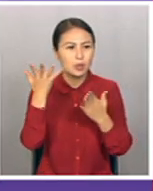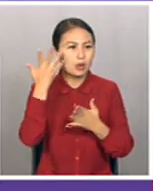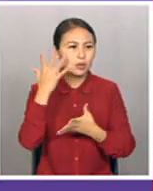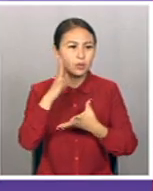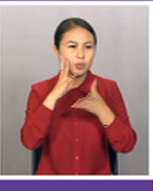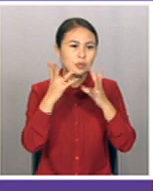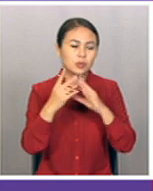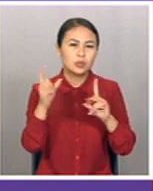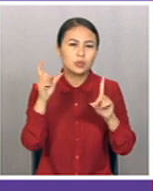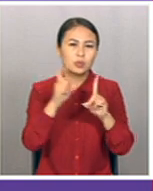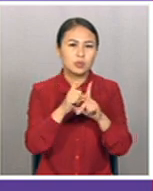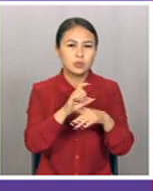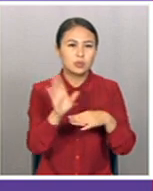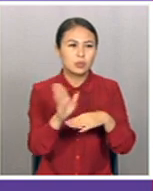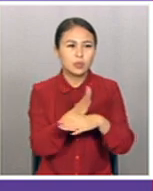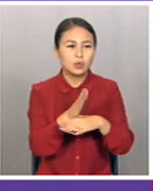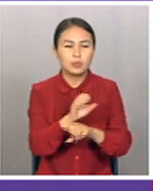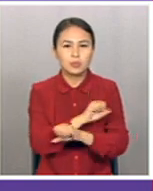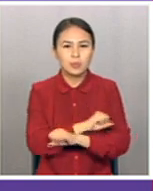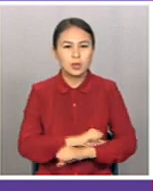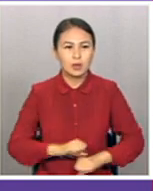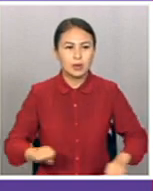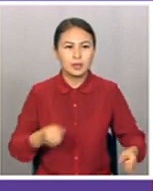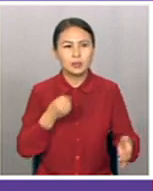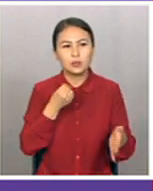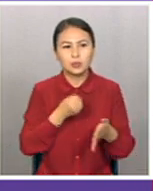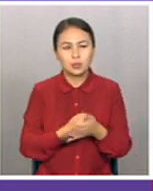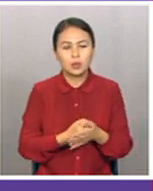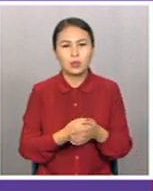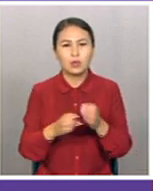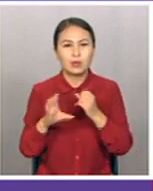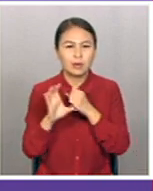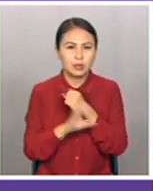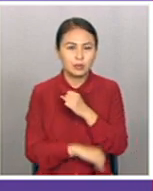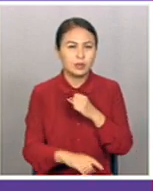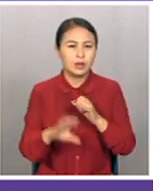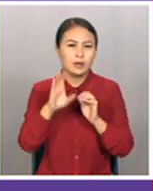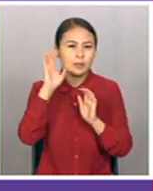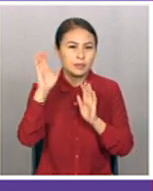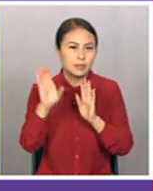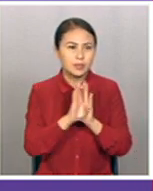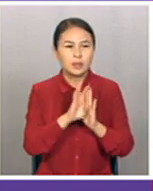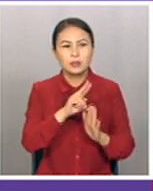Сұхбаттасыңның сөзін бөлме. Аяғына дейін мұқият тыңдаңдар.